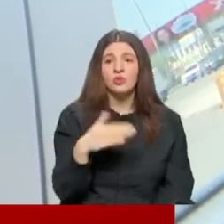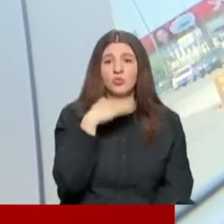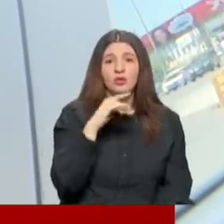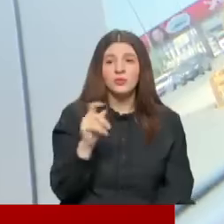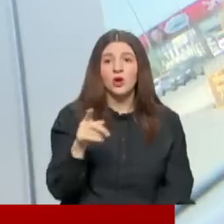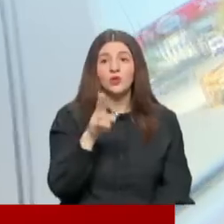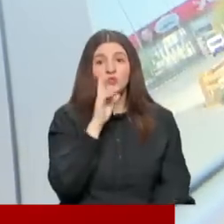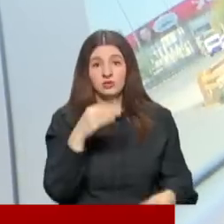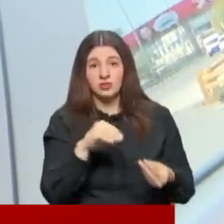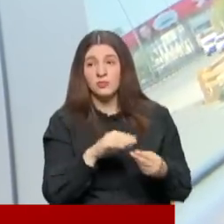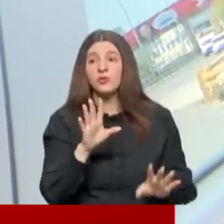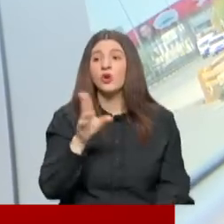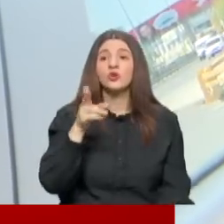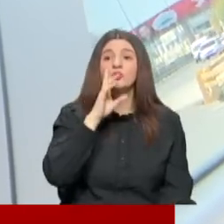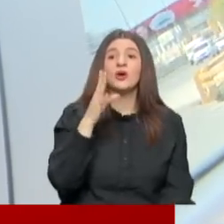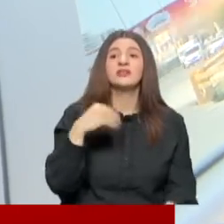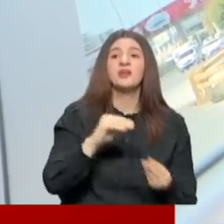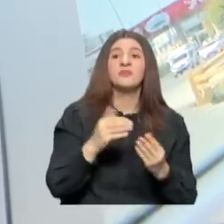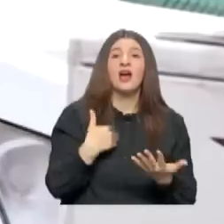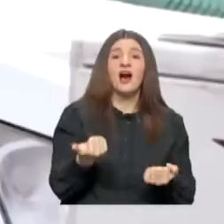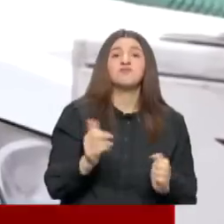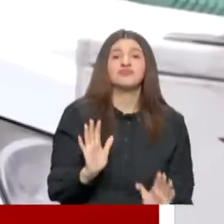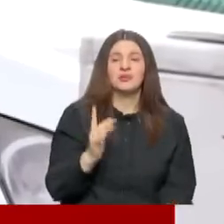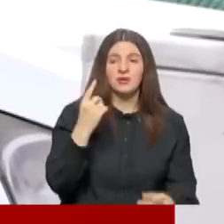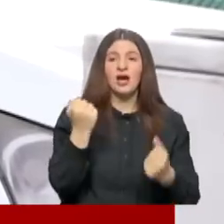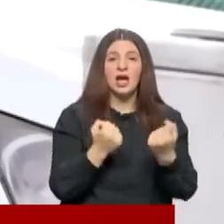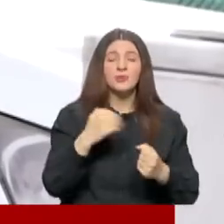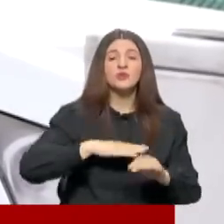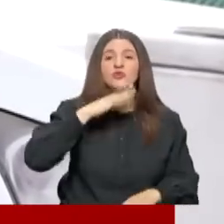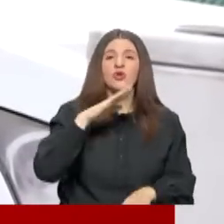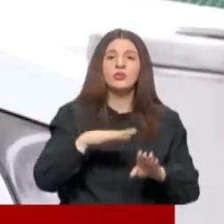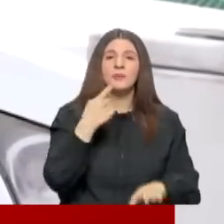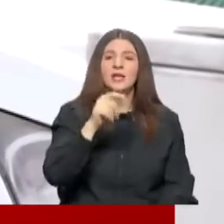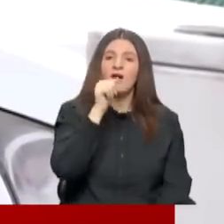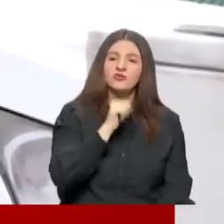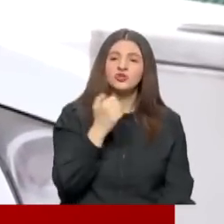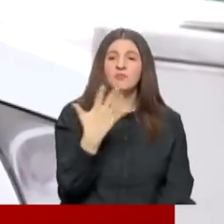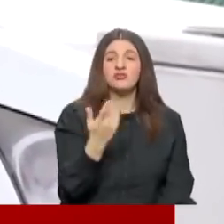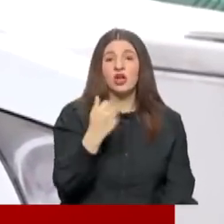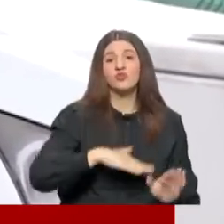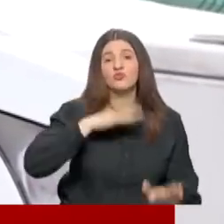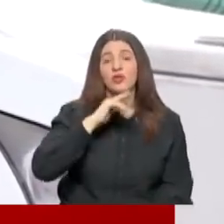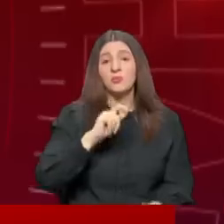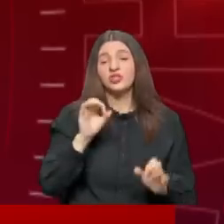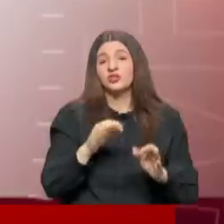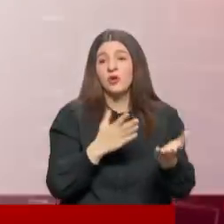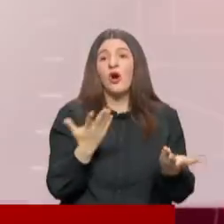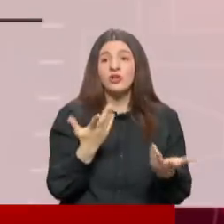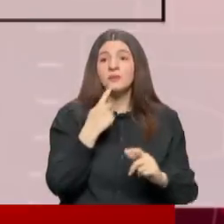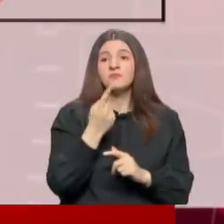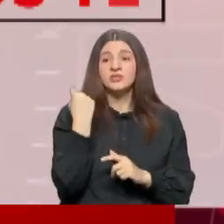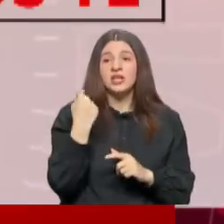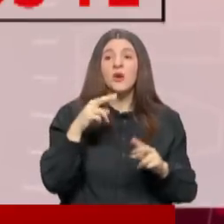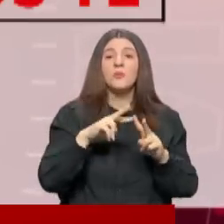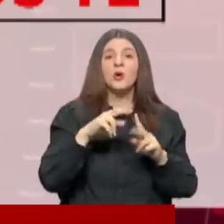doluyor. Son zamla mı? Yok, son zamda daha almadım henüz. Bir otomobilin deposu ortalama 1605 liraya doluyor artık. Oysa geçen